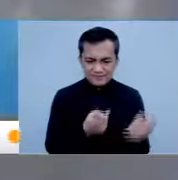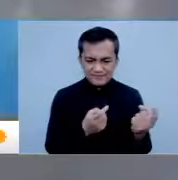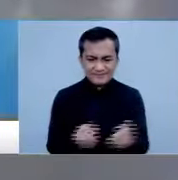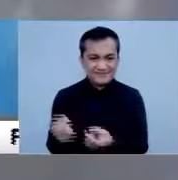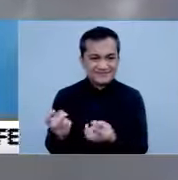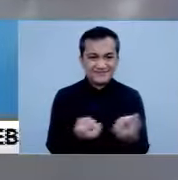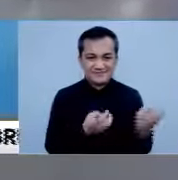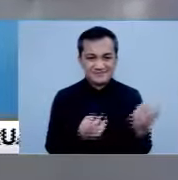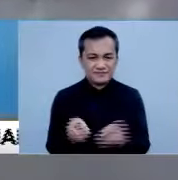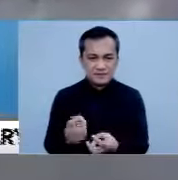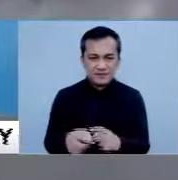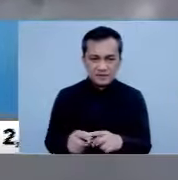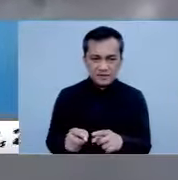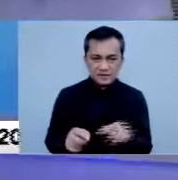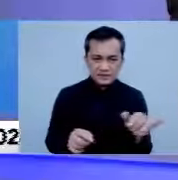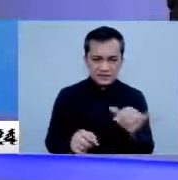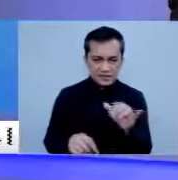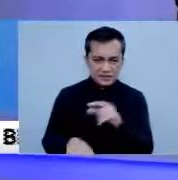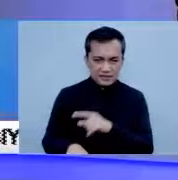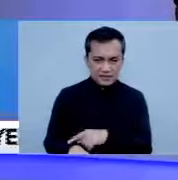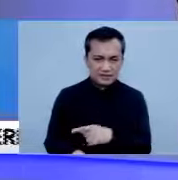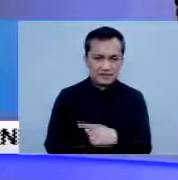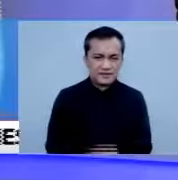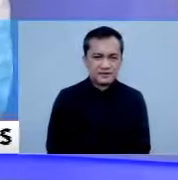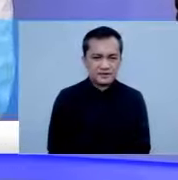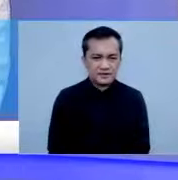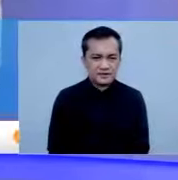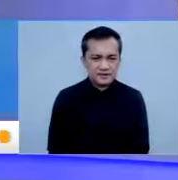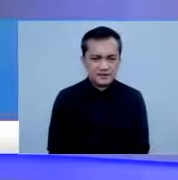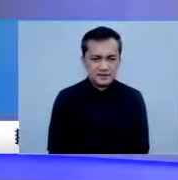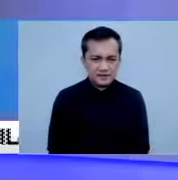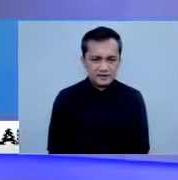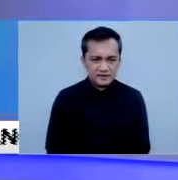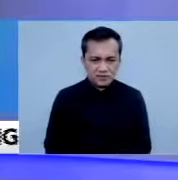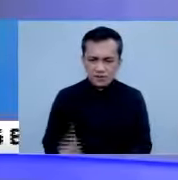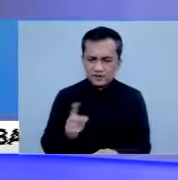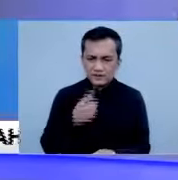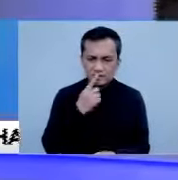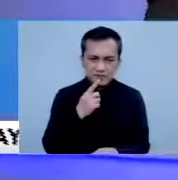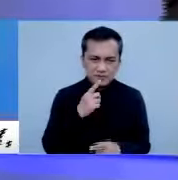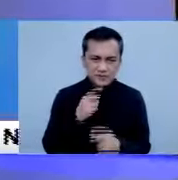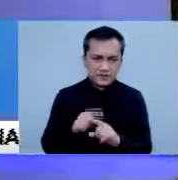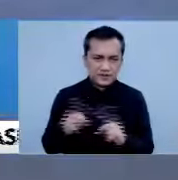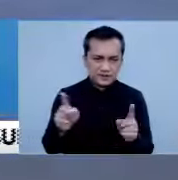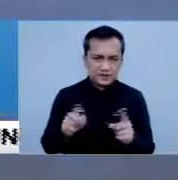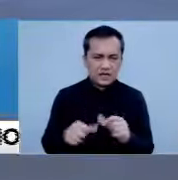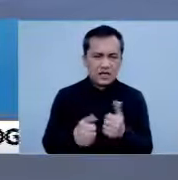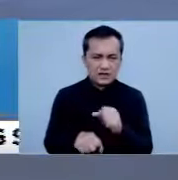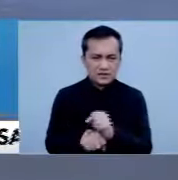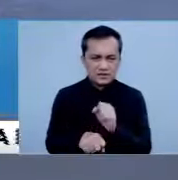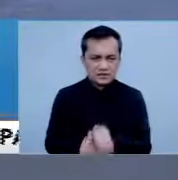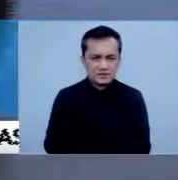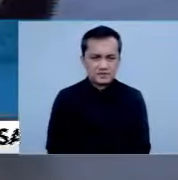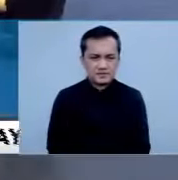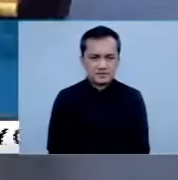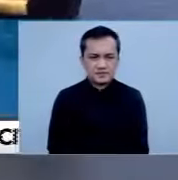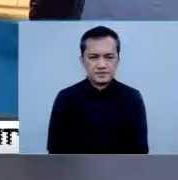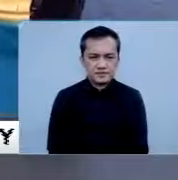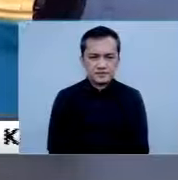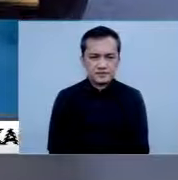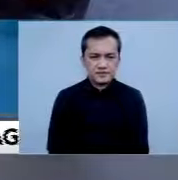Roller skates, roller pero at the same time, it has spring. Ano ba yung pagkakaiba niya? Paano ba siya nag-work, Rebecca? Okay, so yung boots na